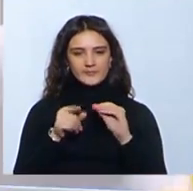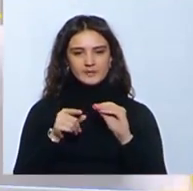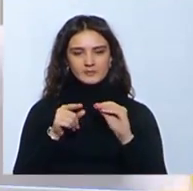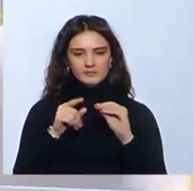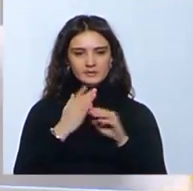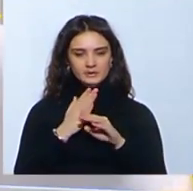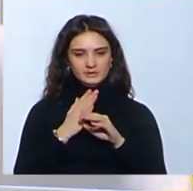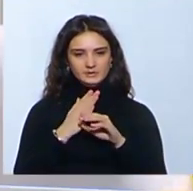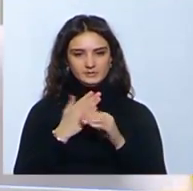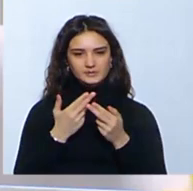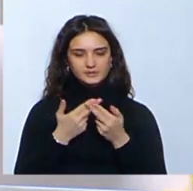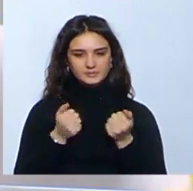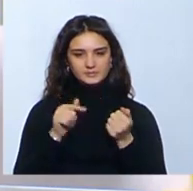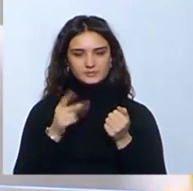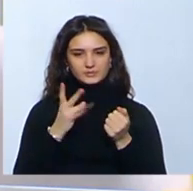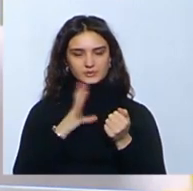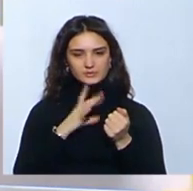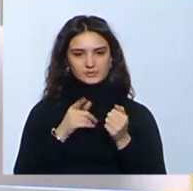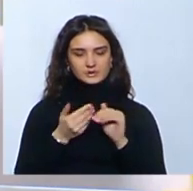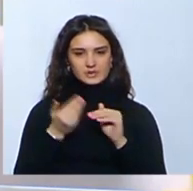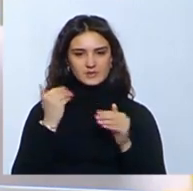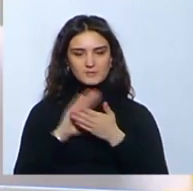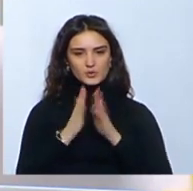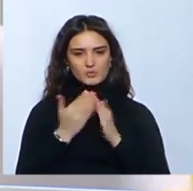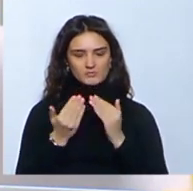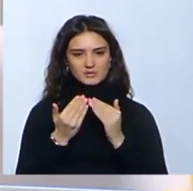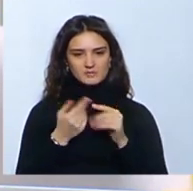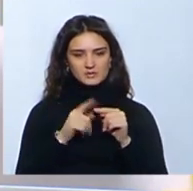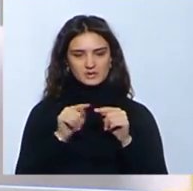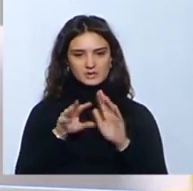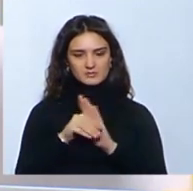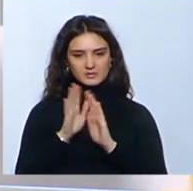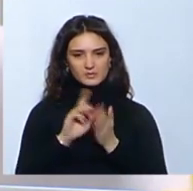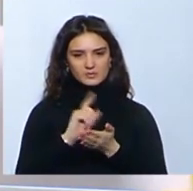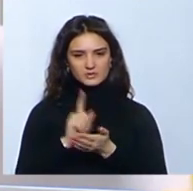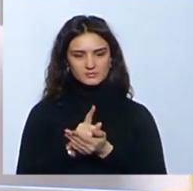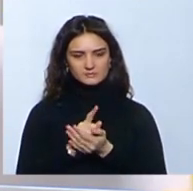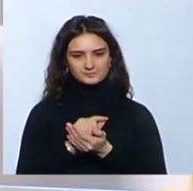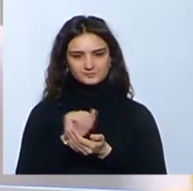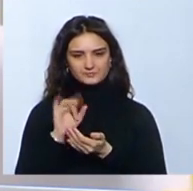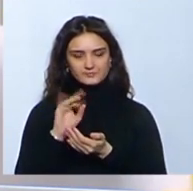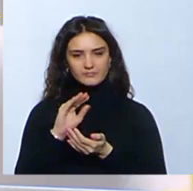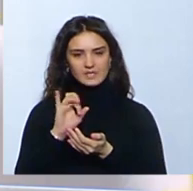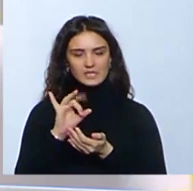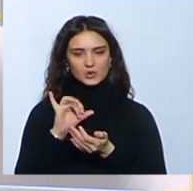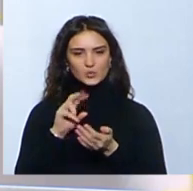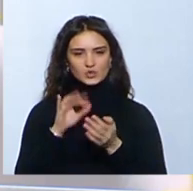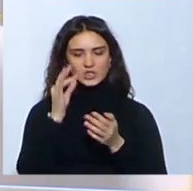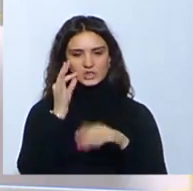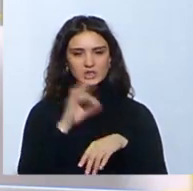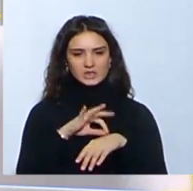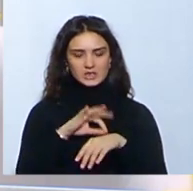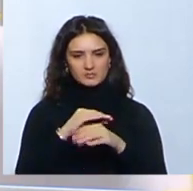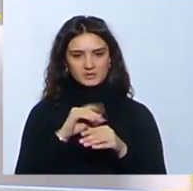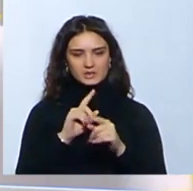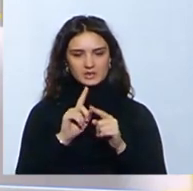გაჟღერდა, უნდა იყოს წინაპირობა ამისთვის, ამიტომ ანამნეში იქნება აუცილებლად ან არტერიული ჰიპერტენზია, ან შაქრიანი